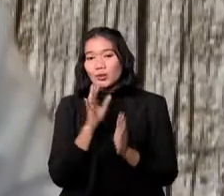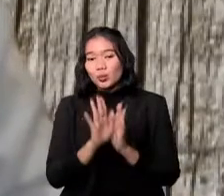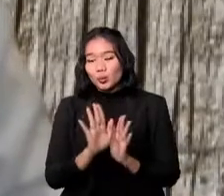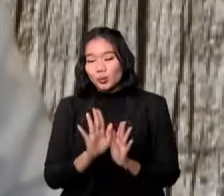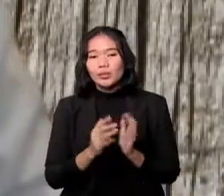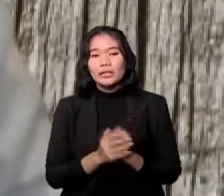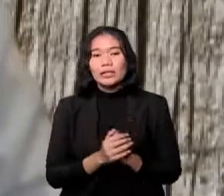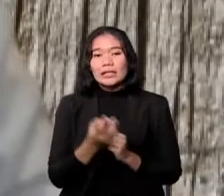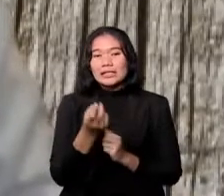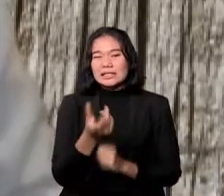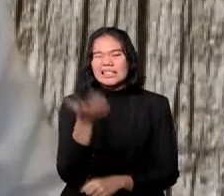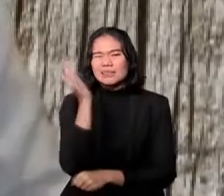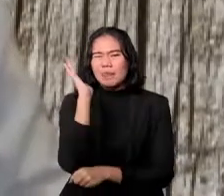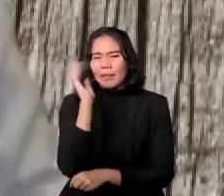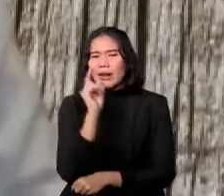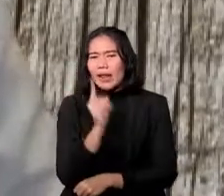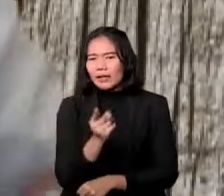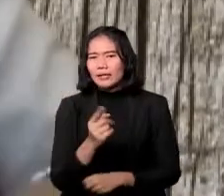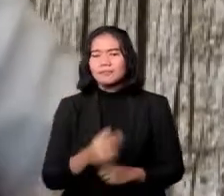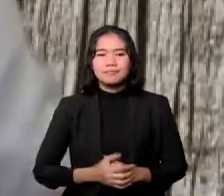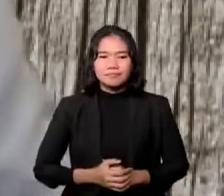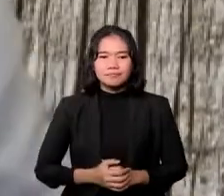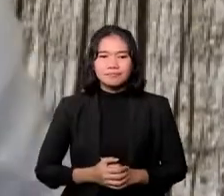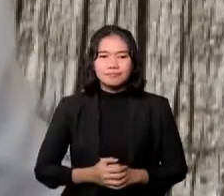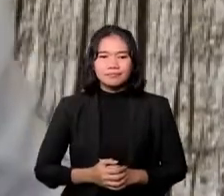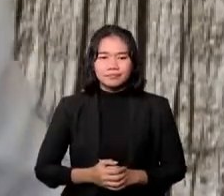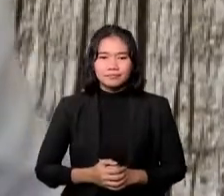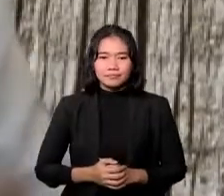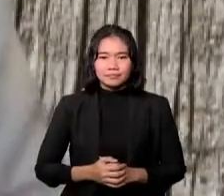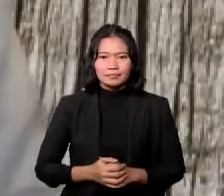ingin menyampaikan sedikit paparan. Ya.